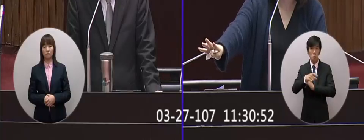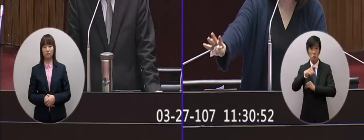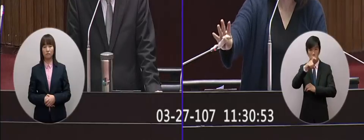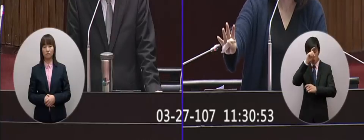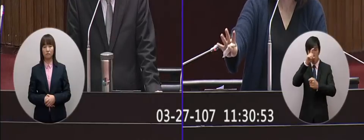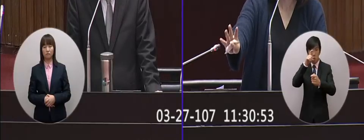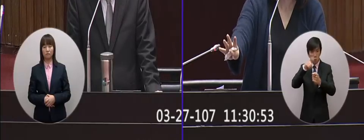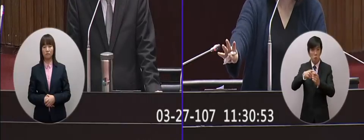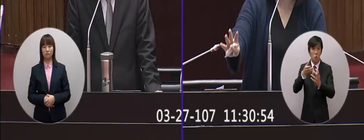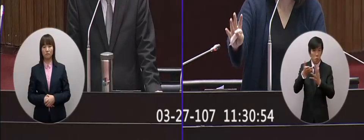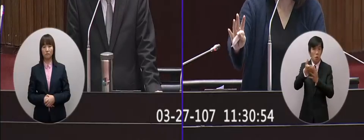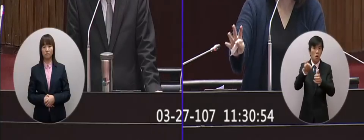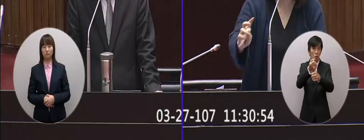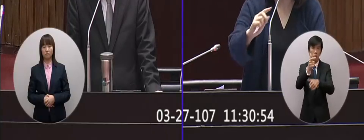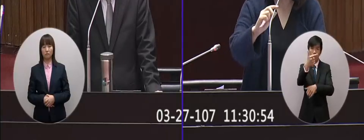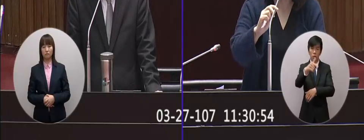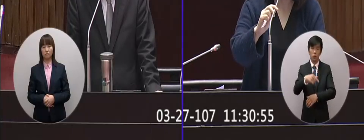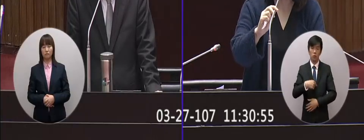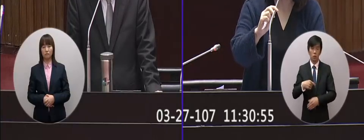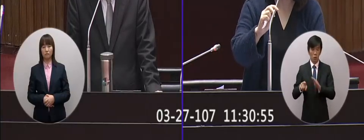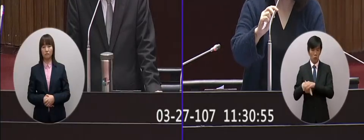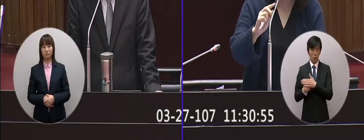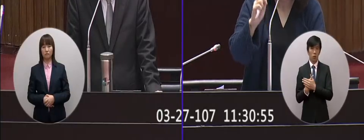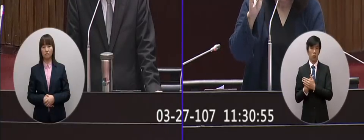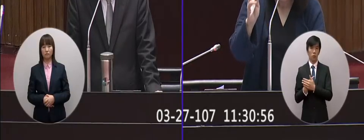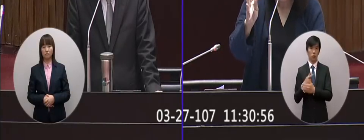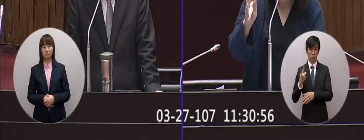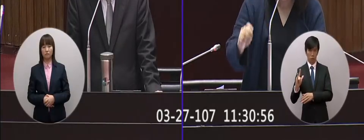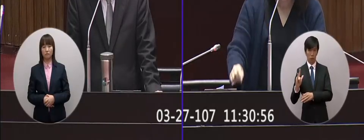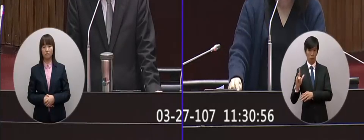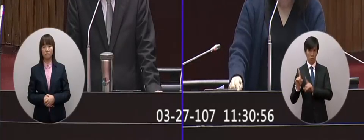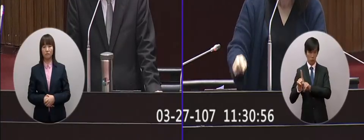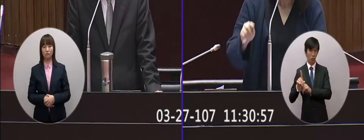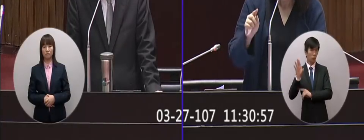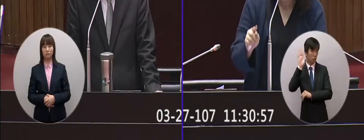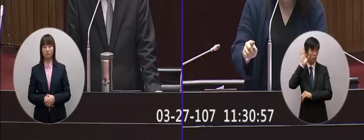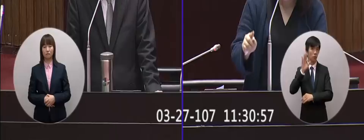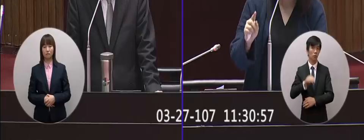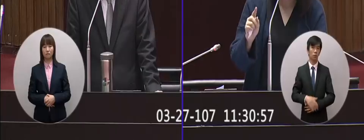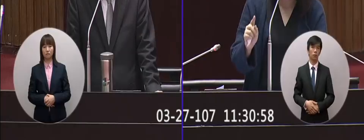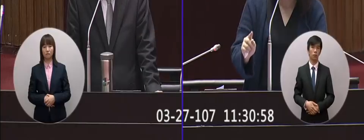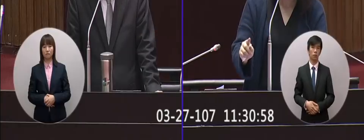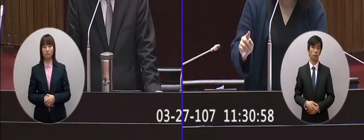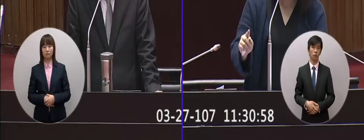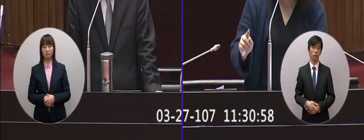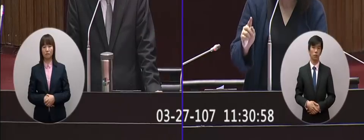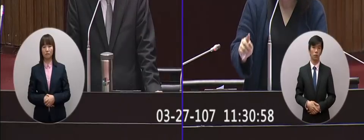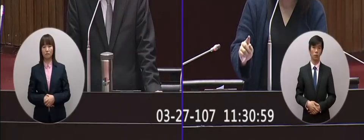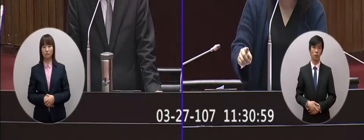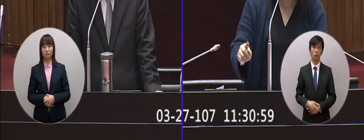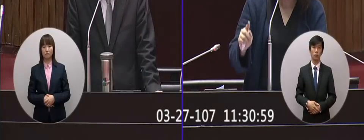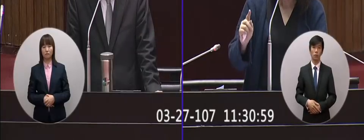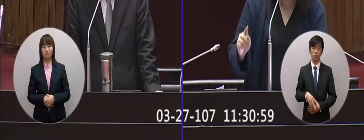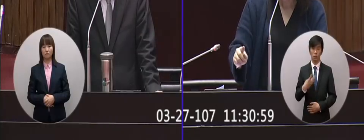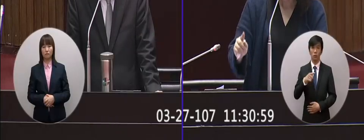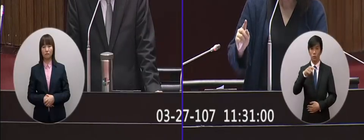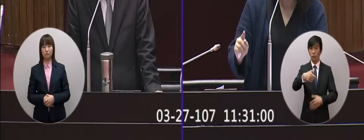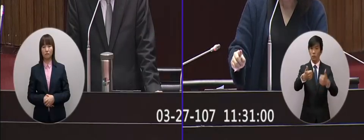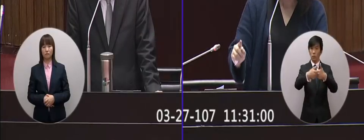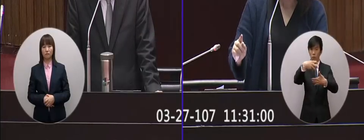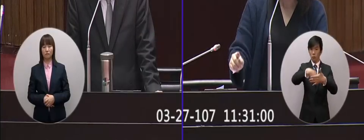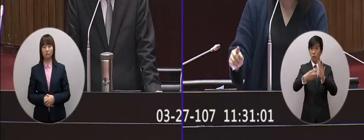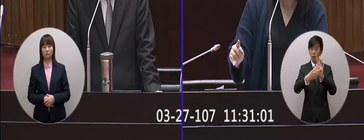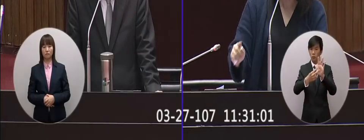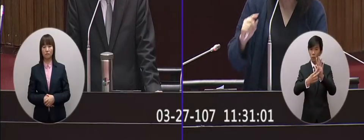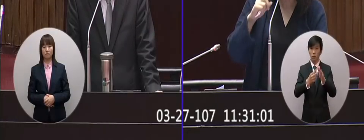主导，我一向都是默默的陪伴着族人。第三个，这个亚尼与会议上表示愿意